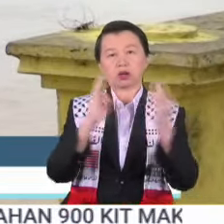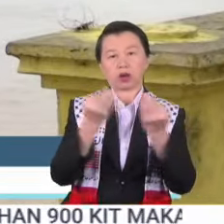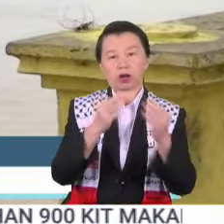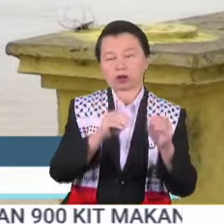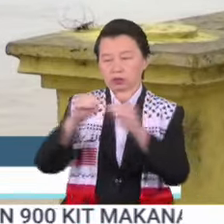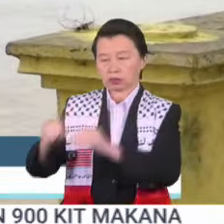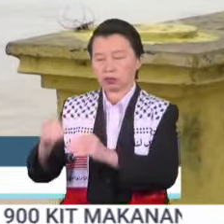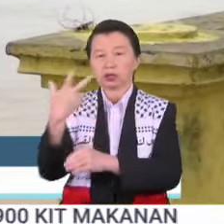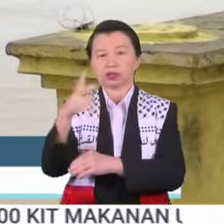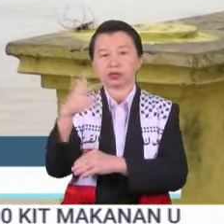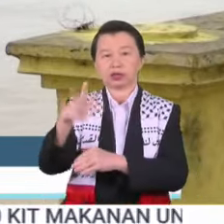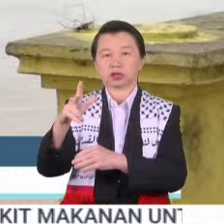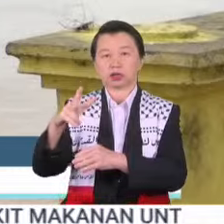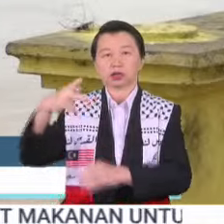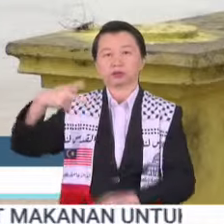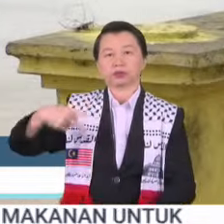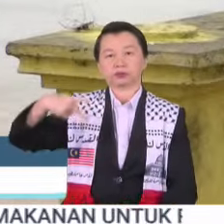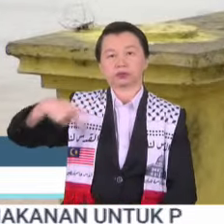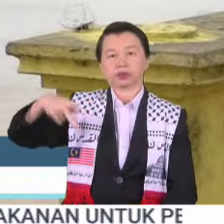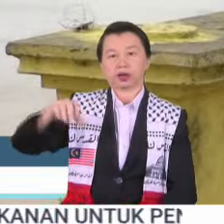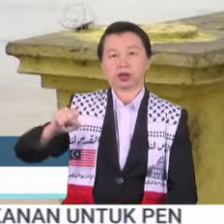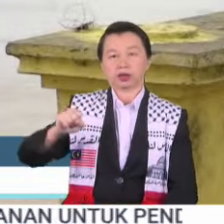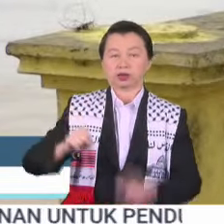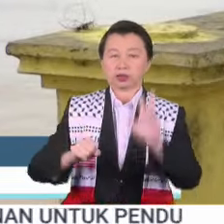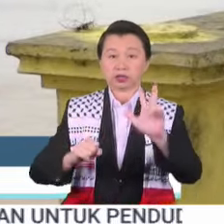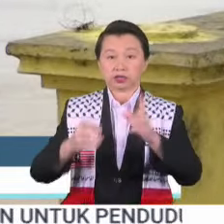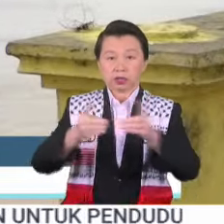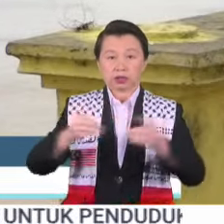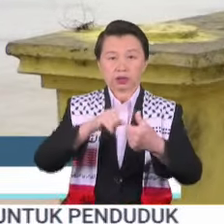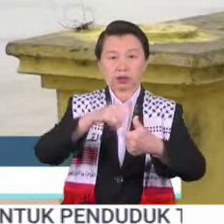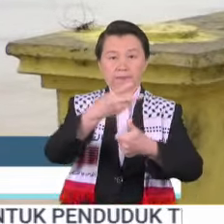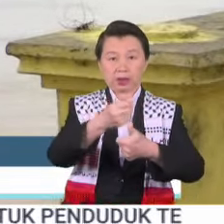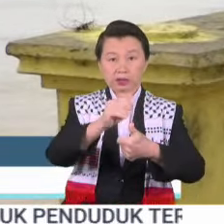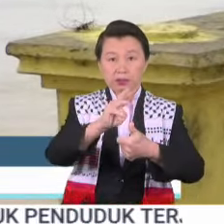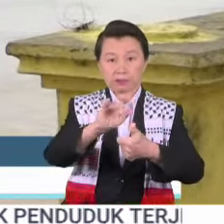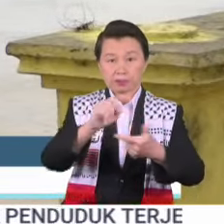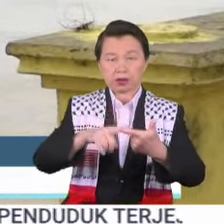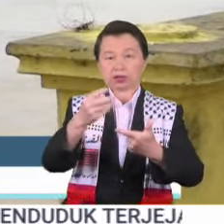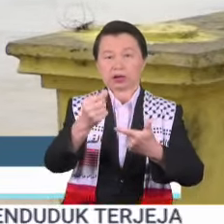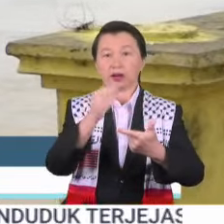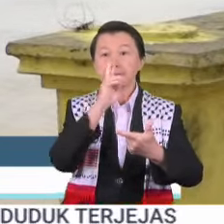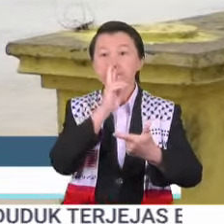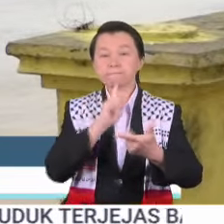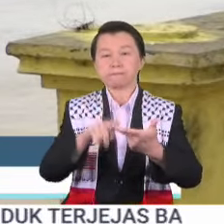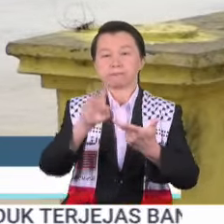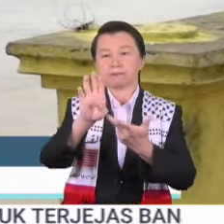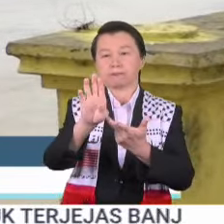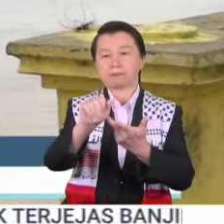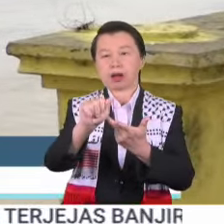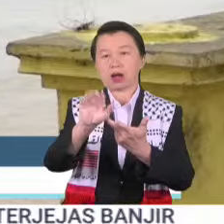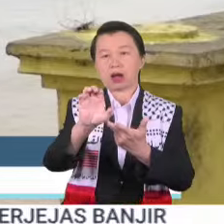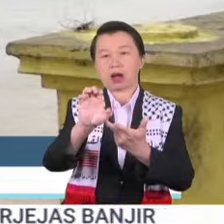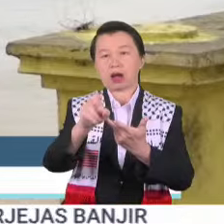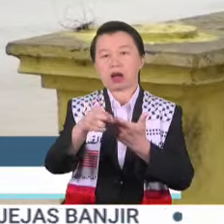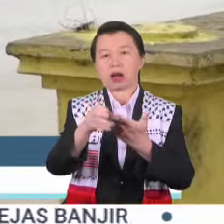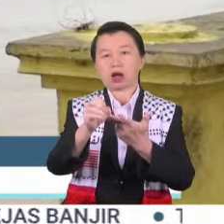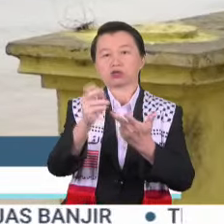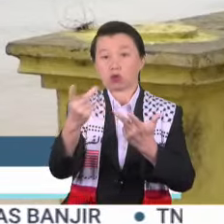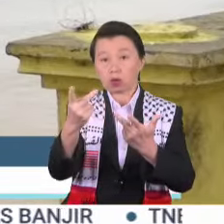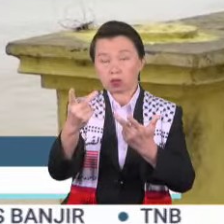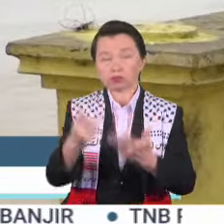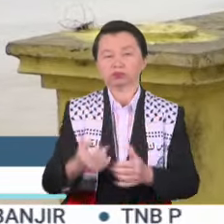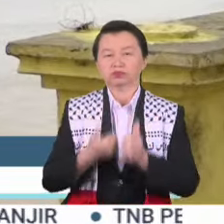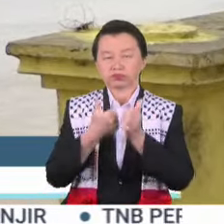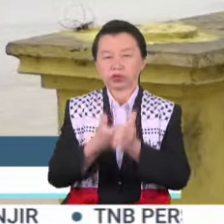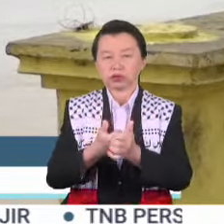ditempatkan di 13 pusat pemindahan sementara PPS di tiga daerah iaitu Pasir Mas, Tanah Merah dan Bacok. Menerusi portal